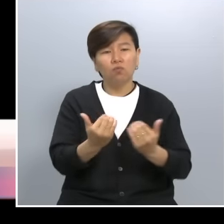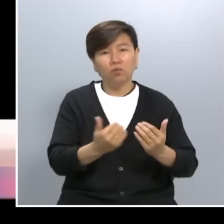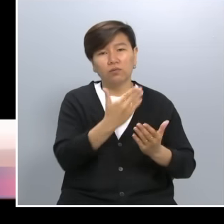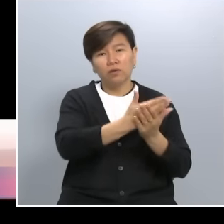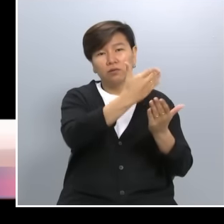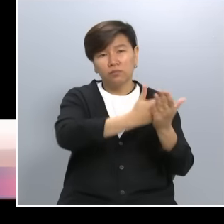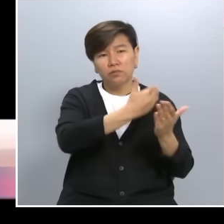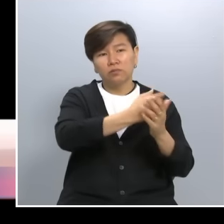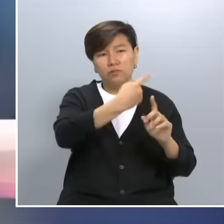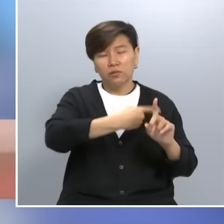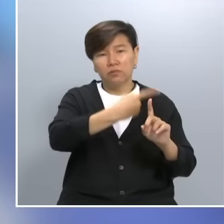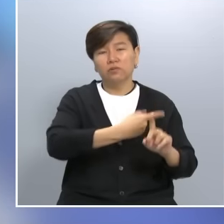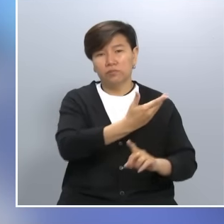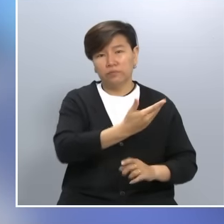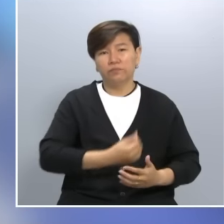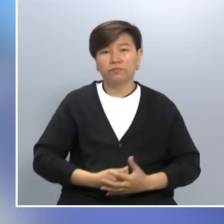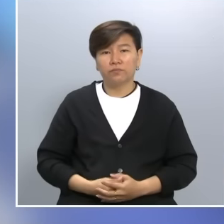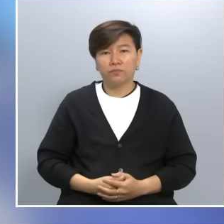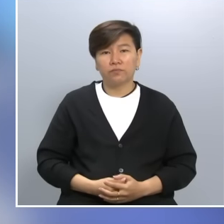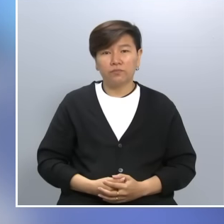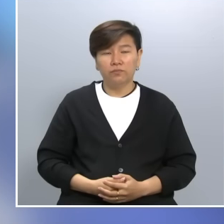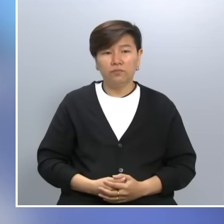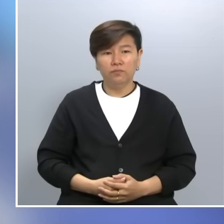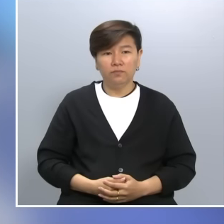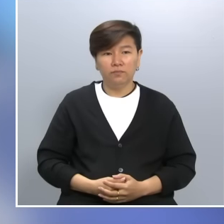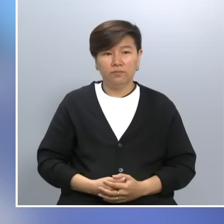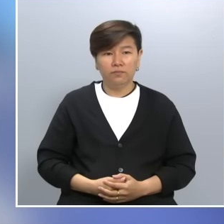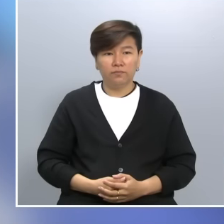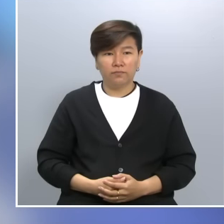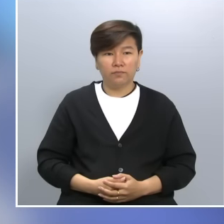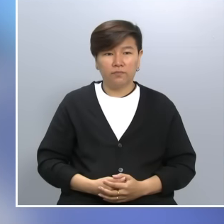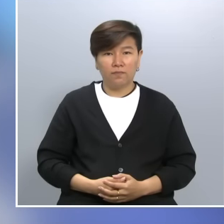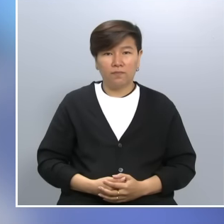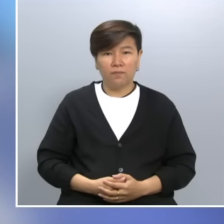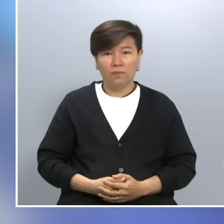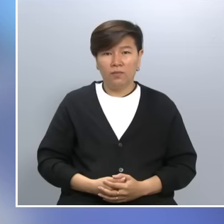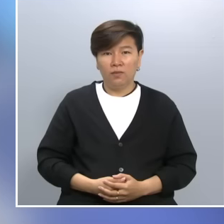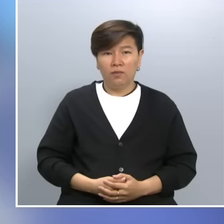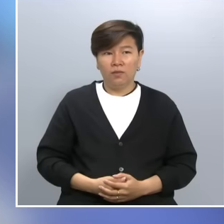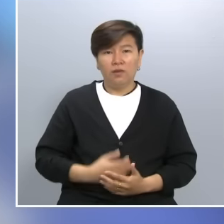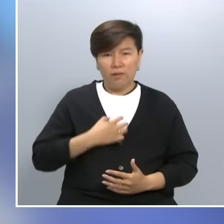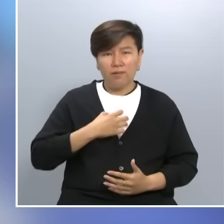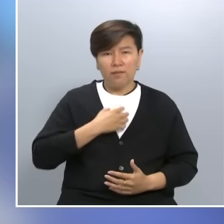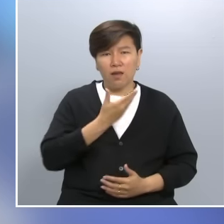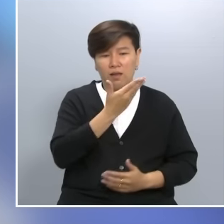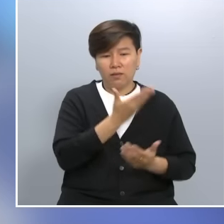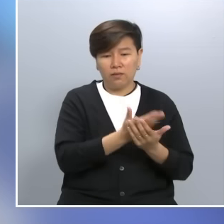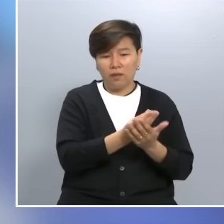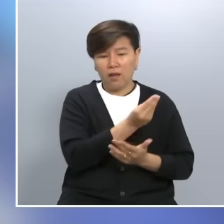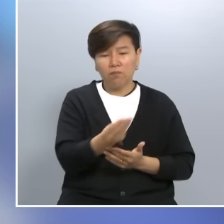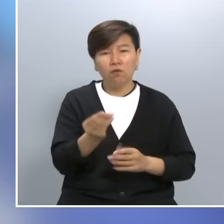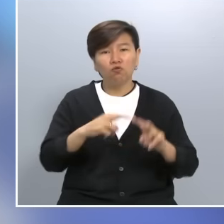ละเดือนอืต้องการให้ส่งค่าเลี้ยงลูมาให้นะคะอย่าหายไปแบบ